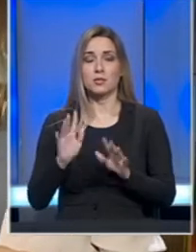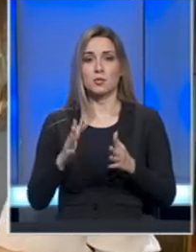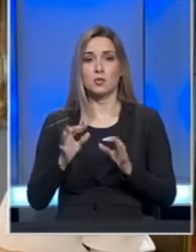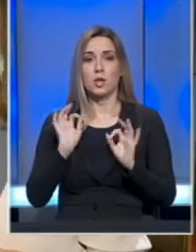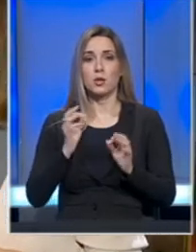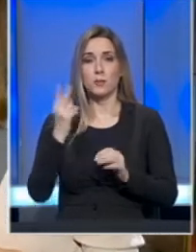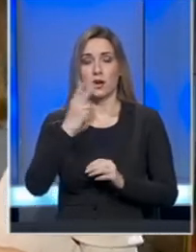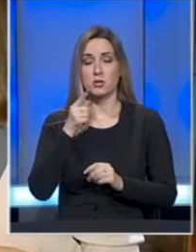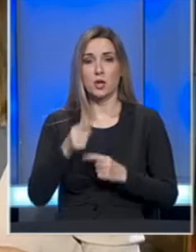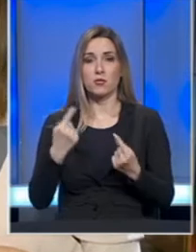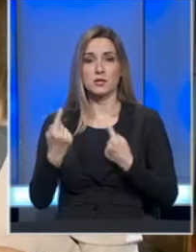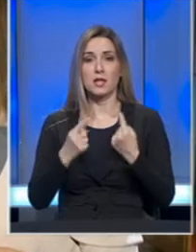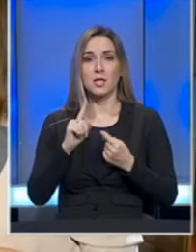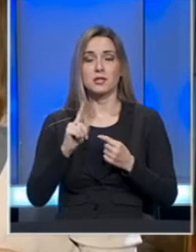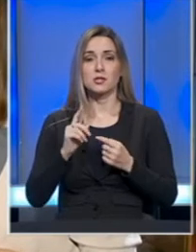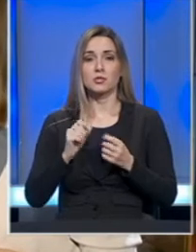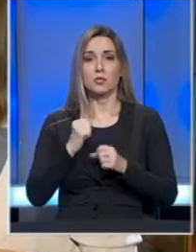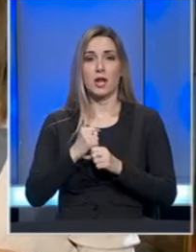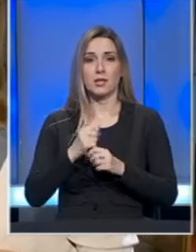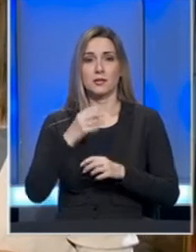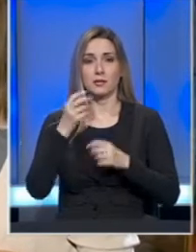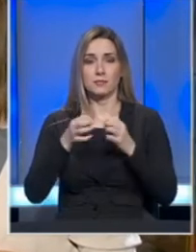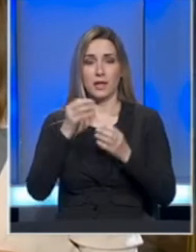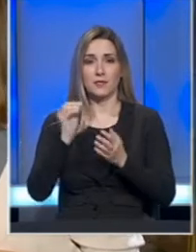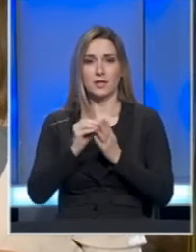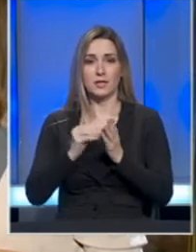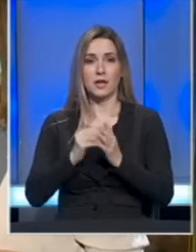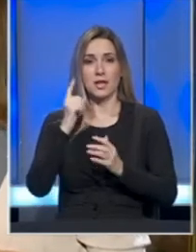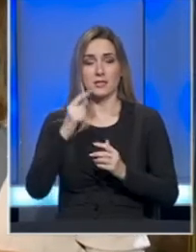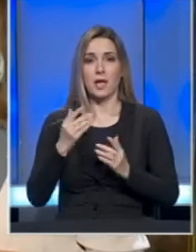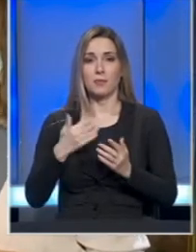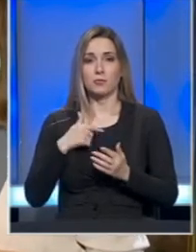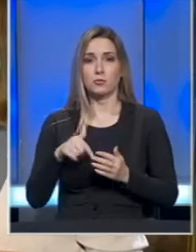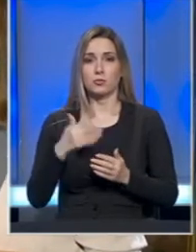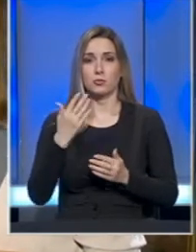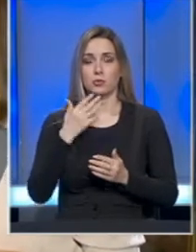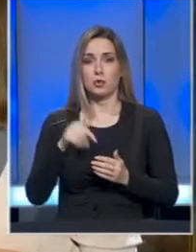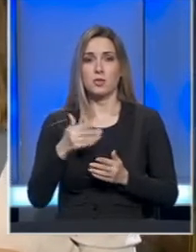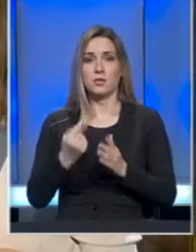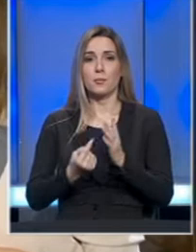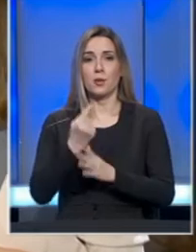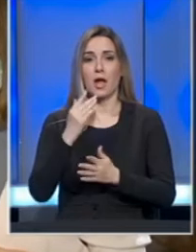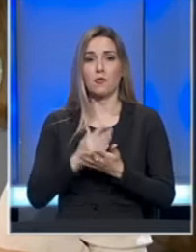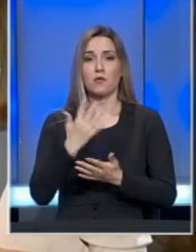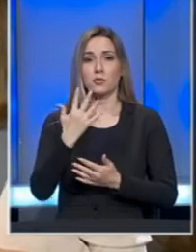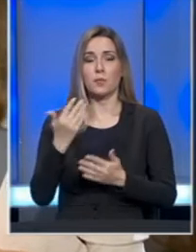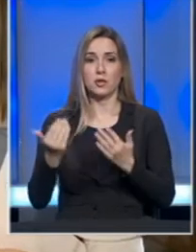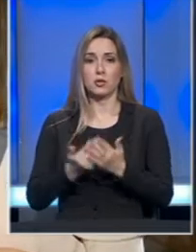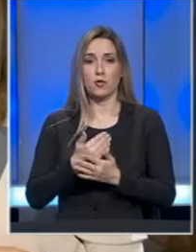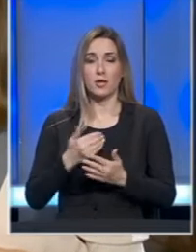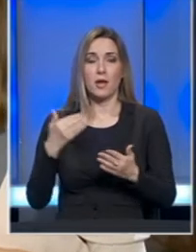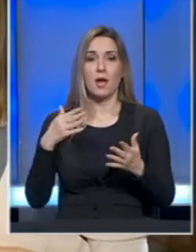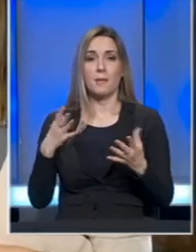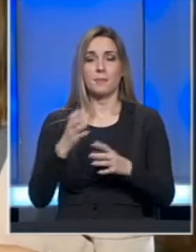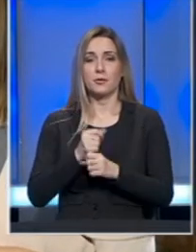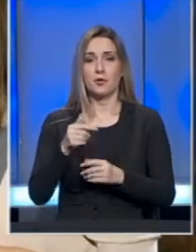dobro razumjeli ovu situaciju, pa nisu izvršili evidentiranje. Što će biti u narednom periodu? Jer znam, kod mene u školu već se pojavilo još 5 novih. Tako da, privedimo to